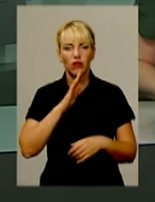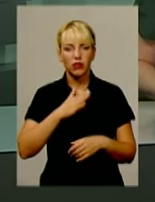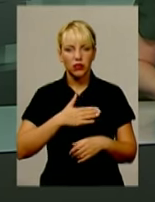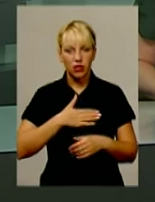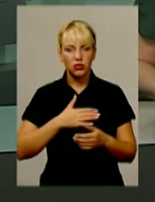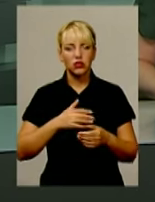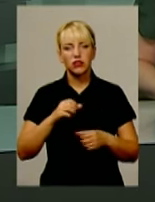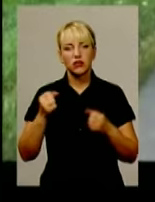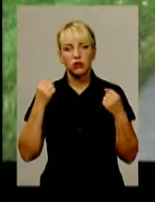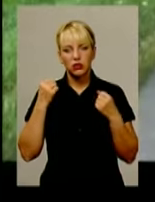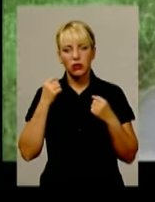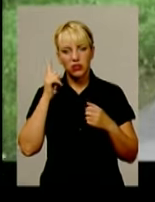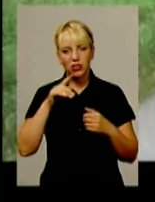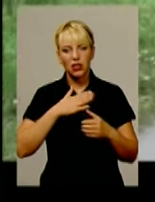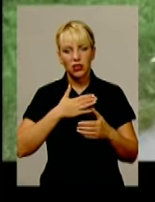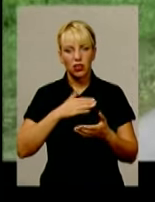Ярослава Іщенко.